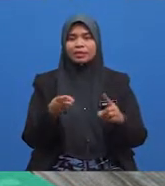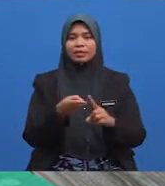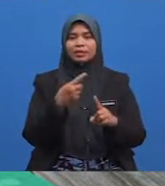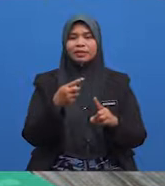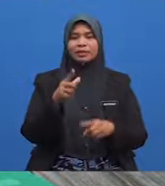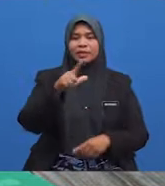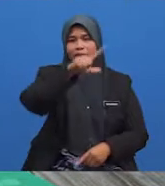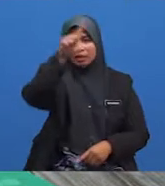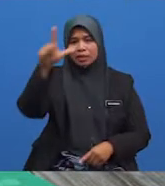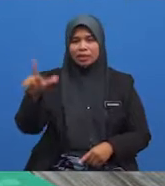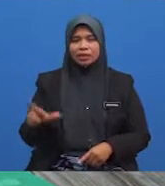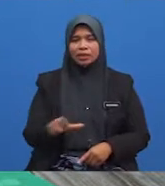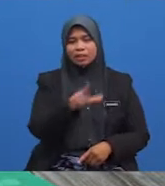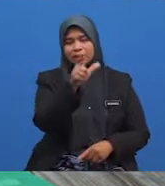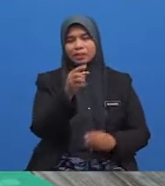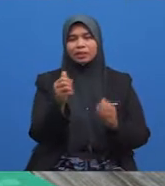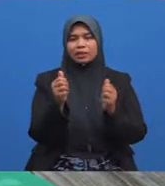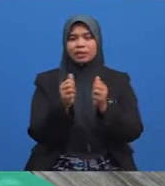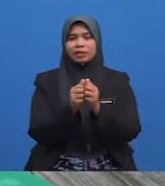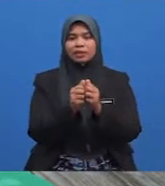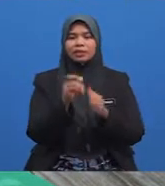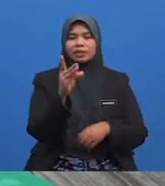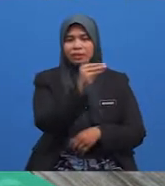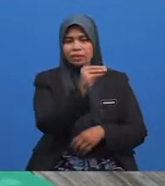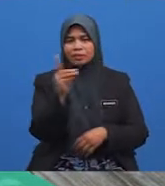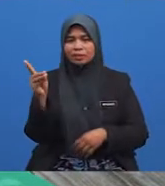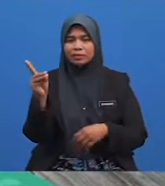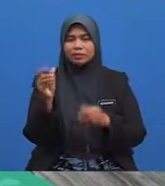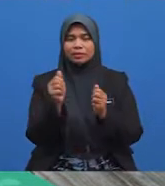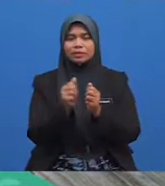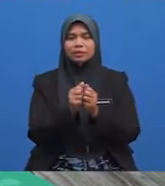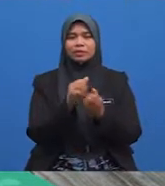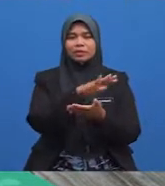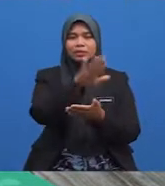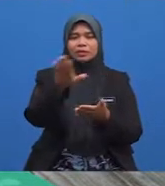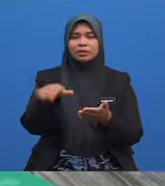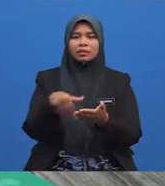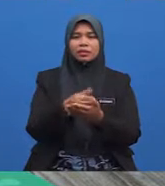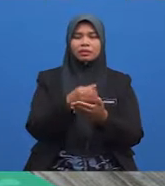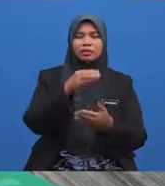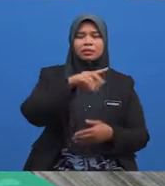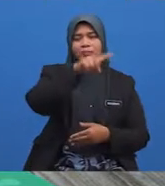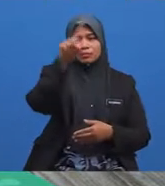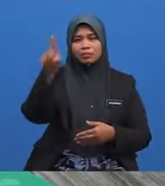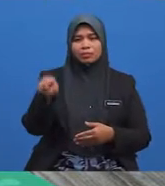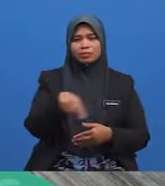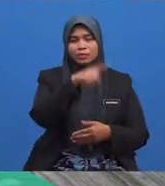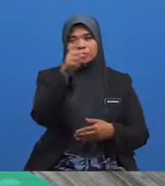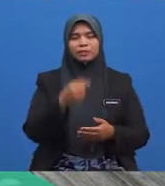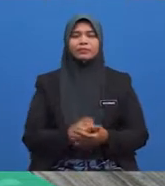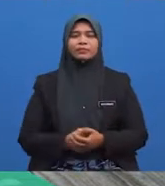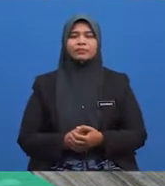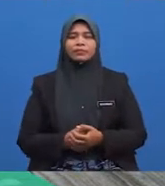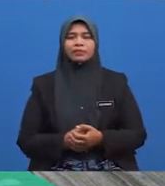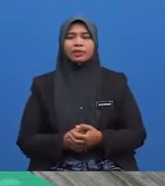lilitan dengan diameter dalam semua bulatan atau dengan kata lain,